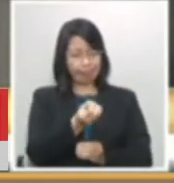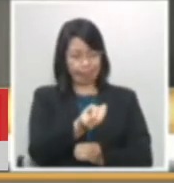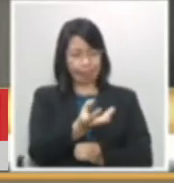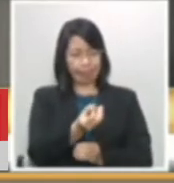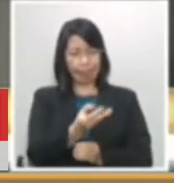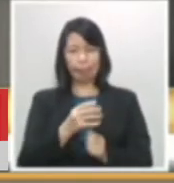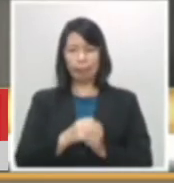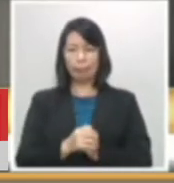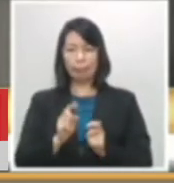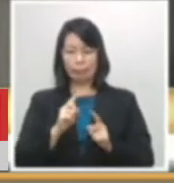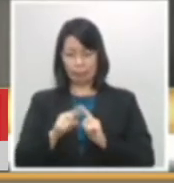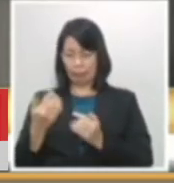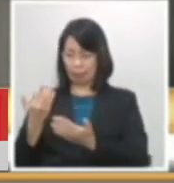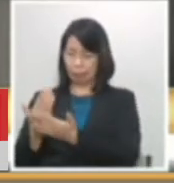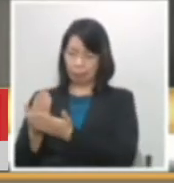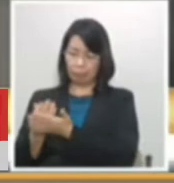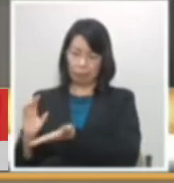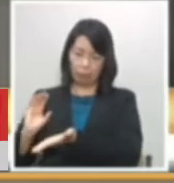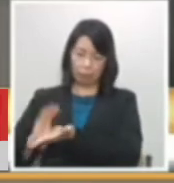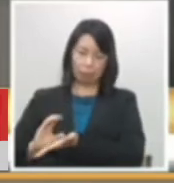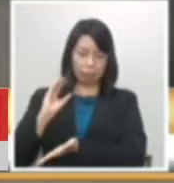ที่ต้องมาดูแลพระกลุ่มนี้เ